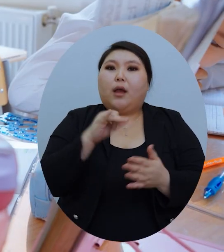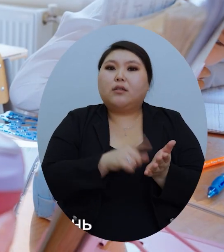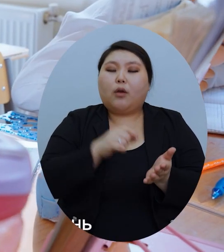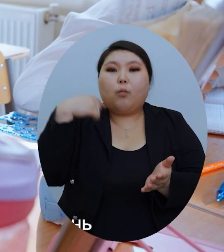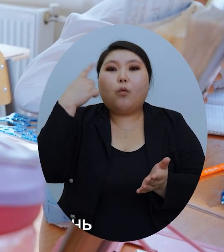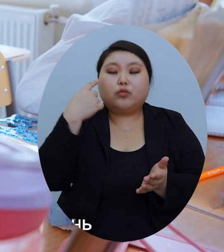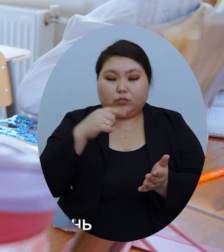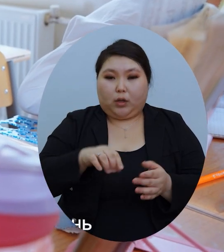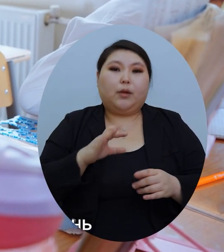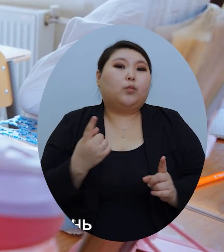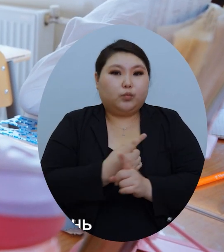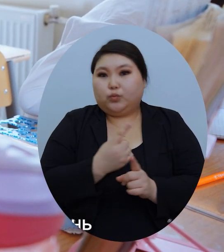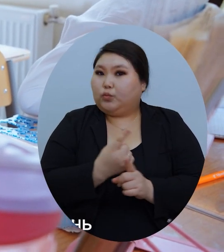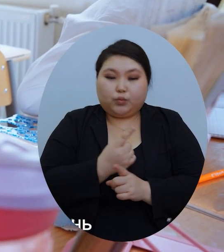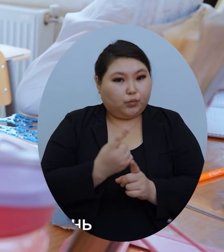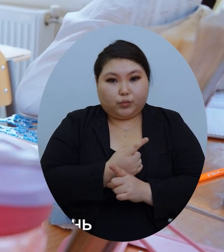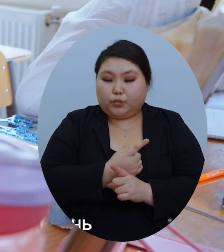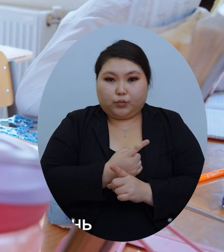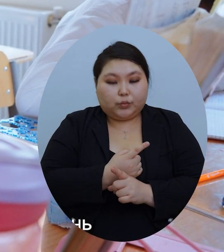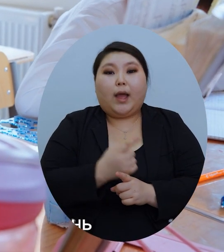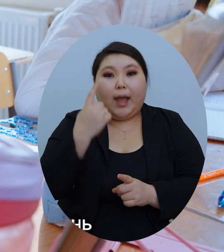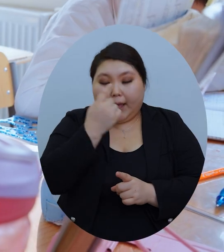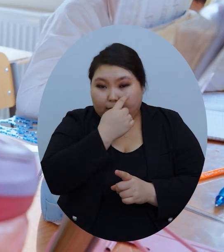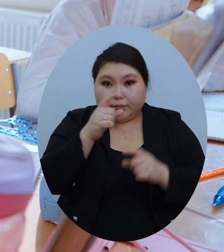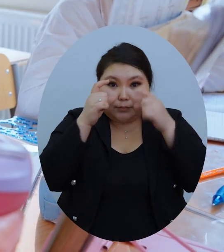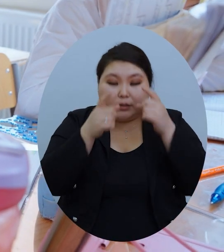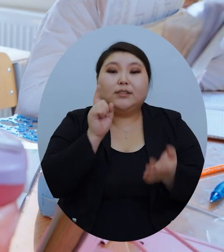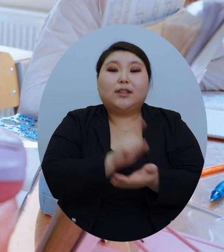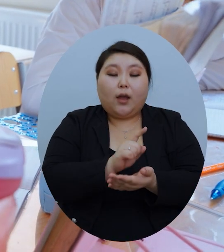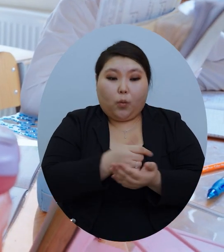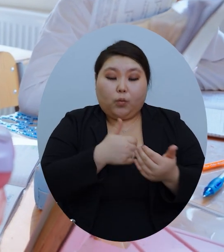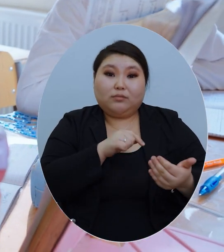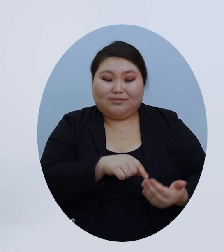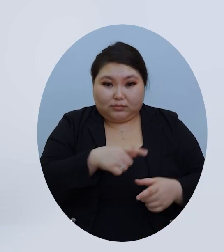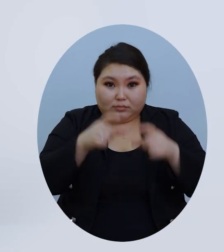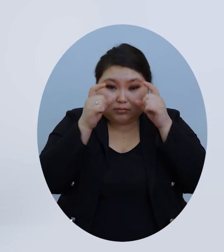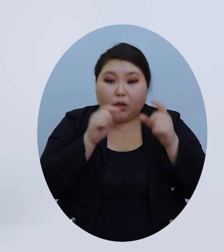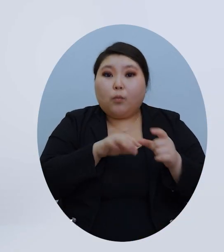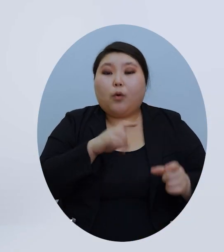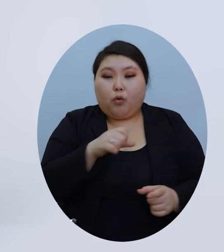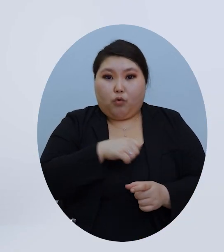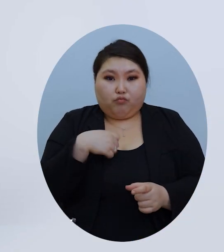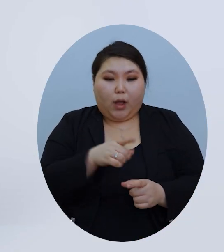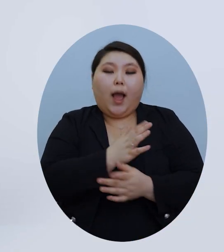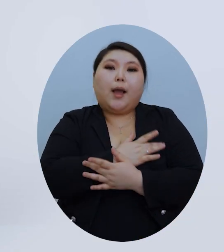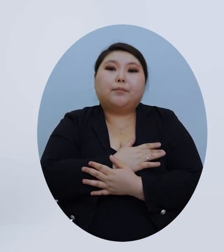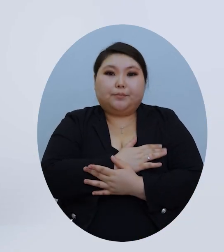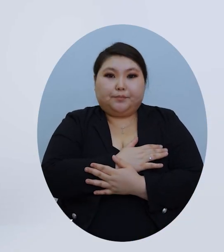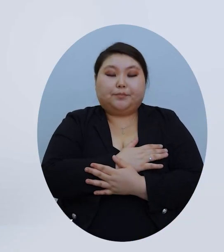юм. Харааны шил шаардлагатай хүүхэд шилээ зөөнө гэдэг нь өөрөө амралт. Шилээ тогтмол